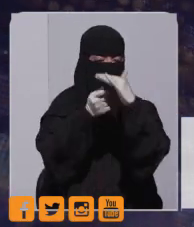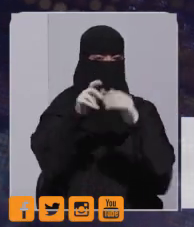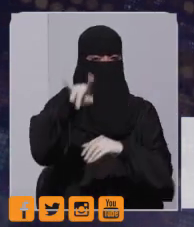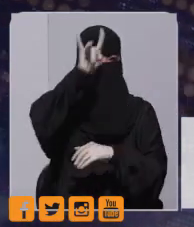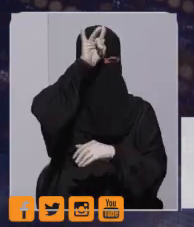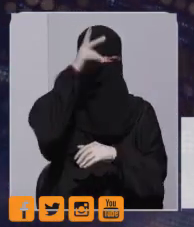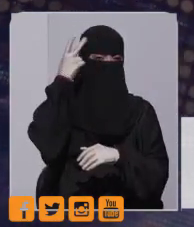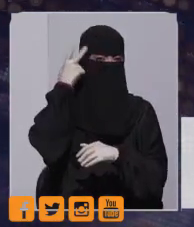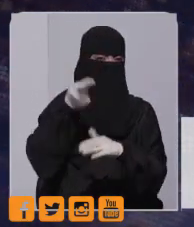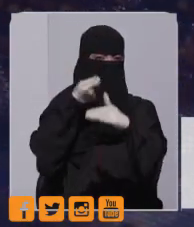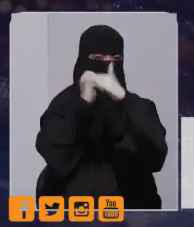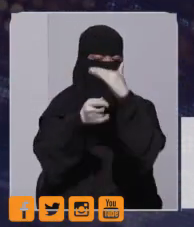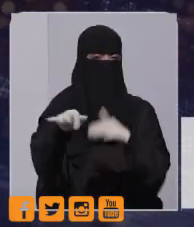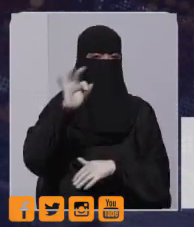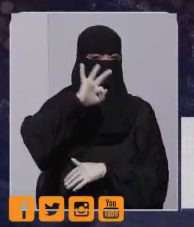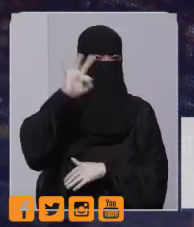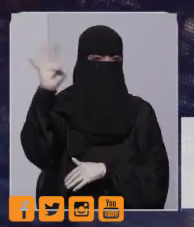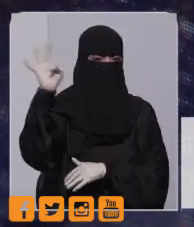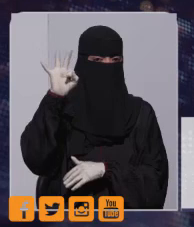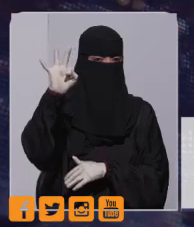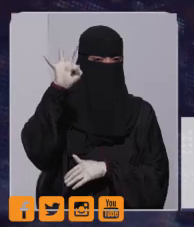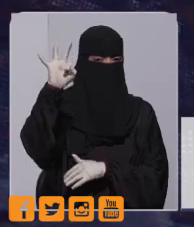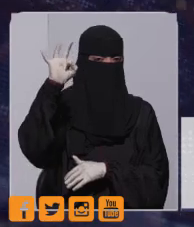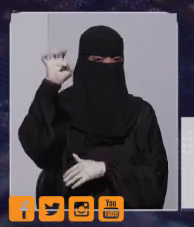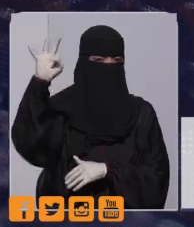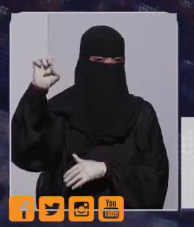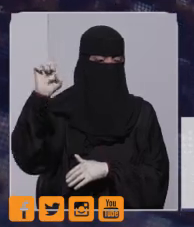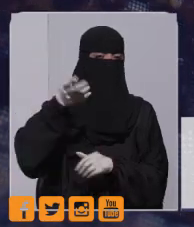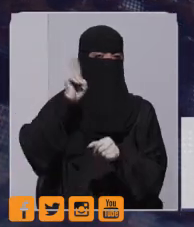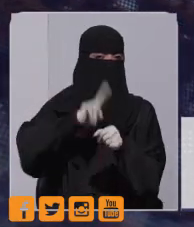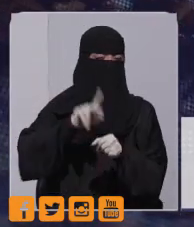حضرموت القرار رقم 33 لسنه